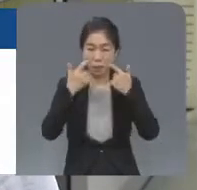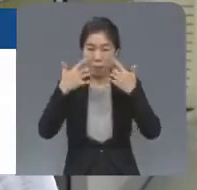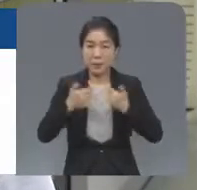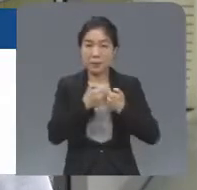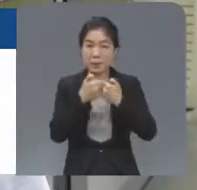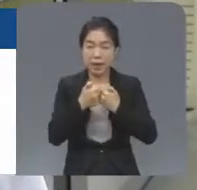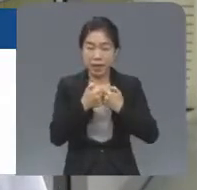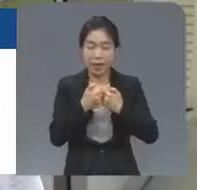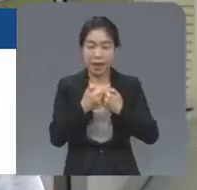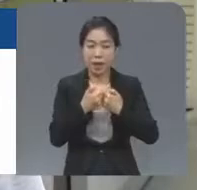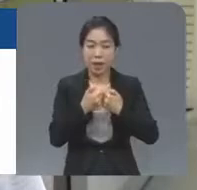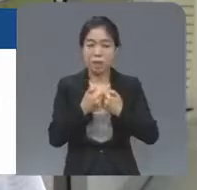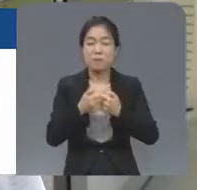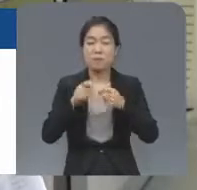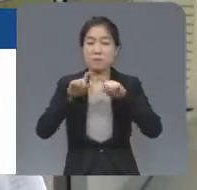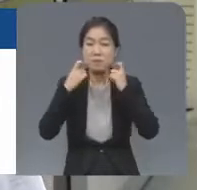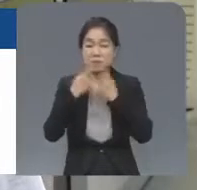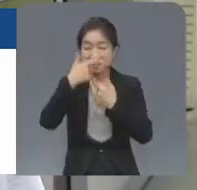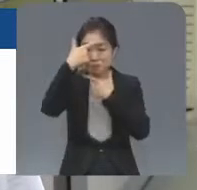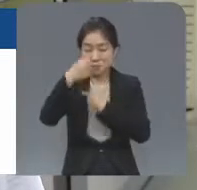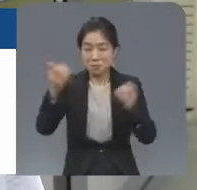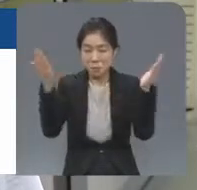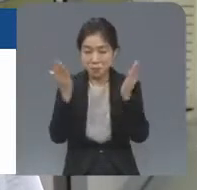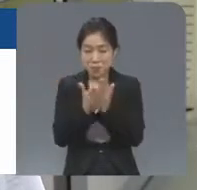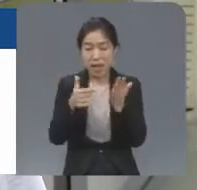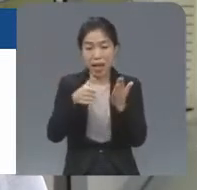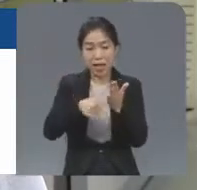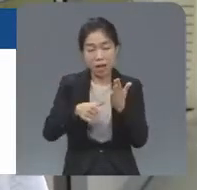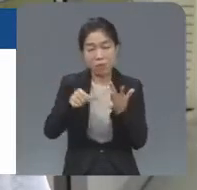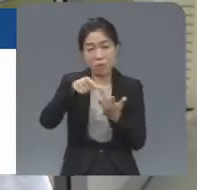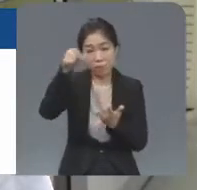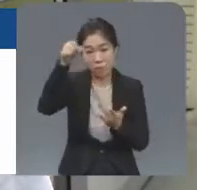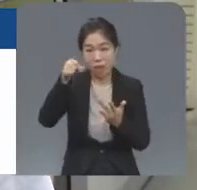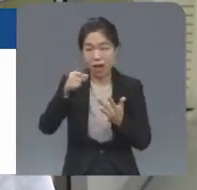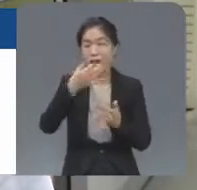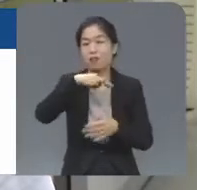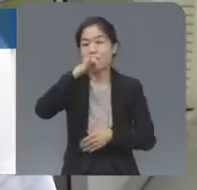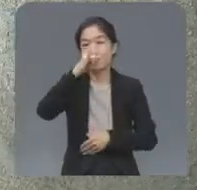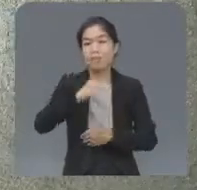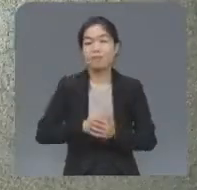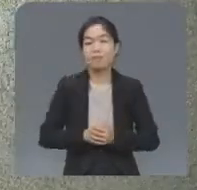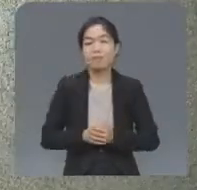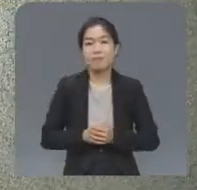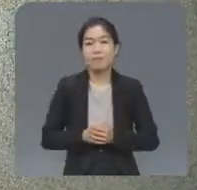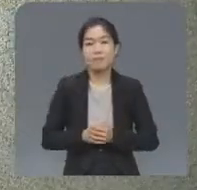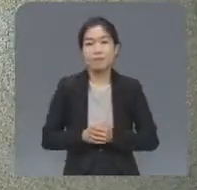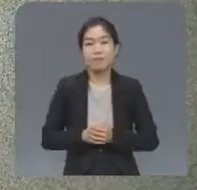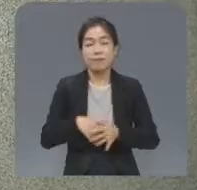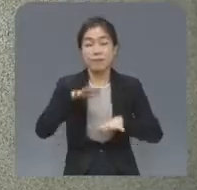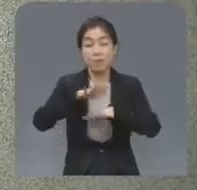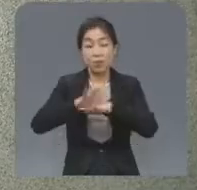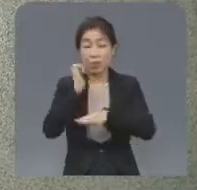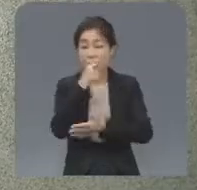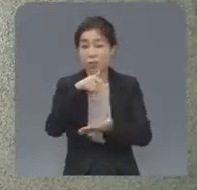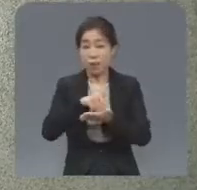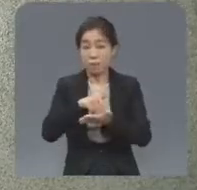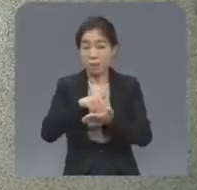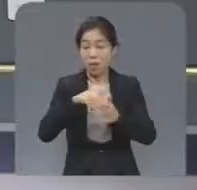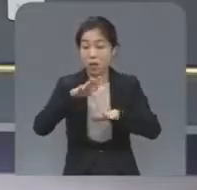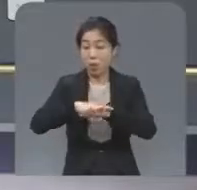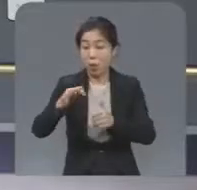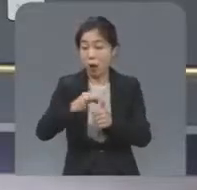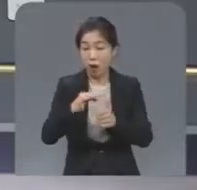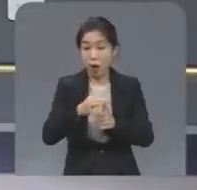통해서 개인에게 최적화된 상품을 선택하는 것이 가입자에게 유리합니다. 농지를 담보로 받는